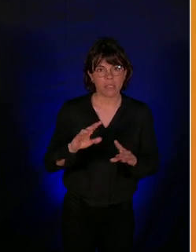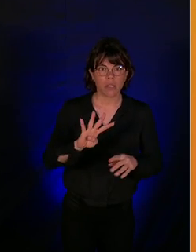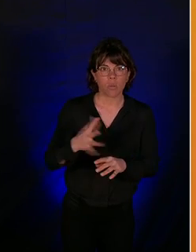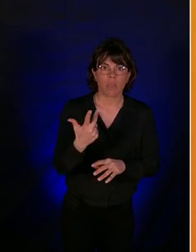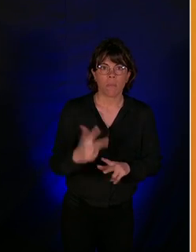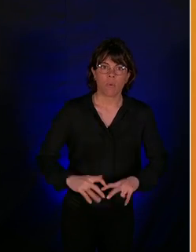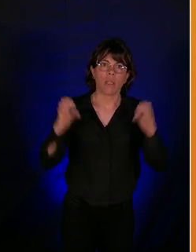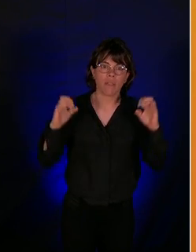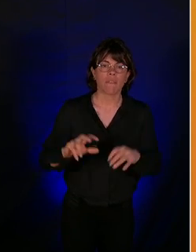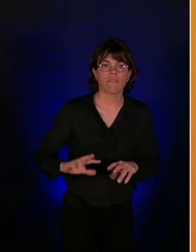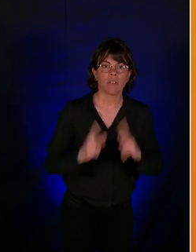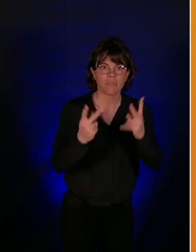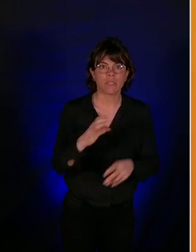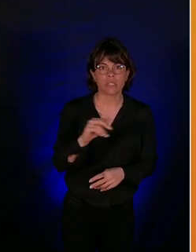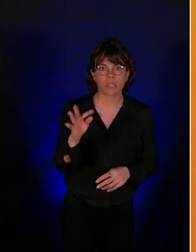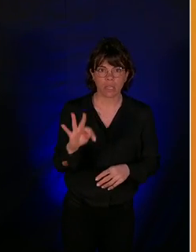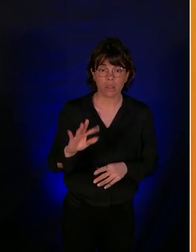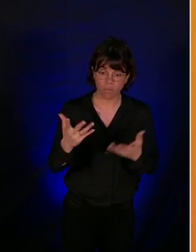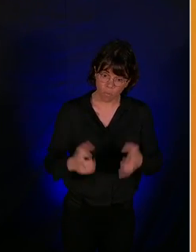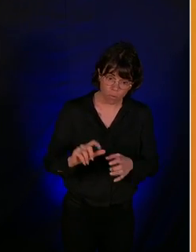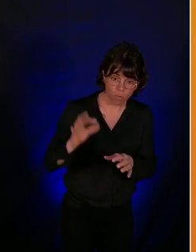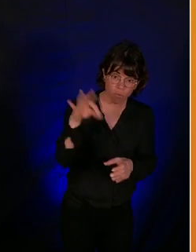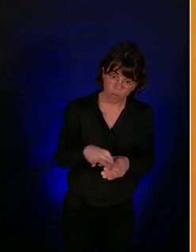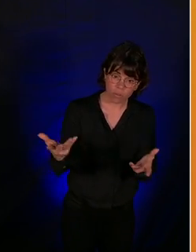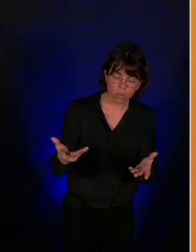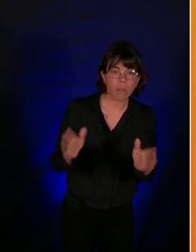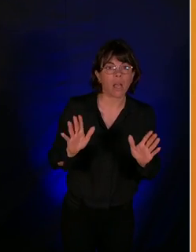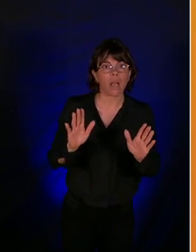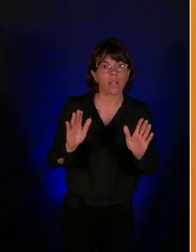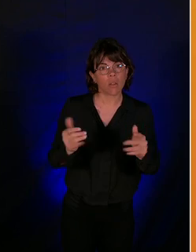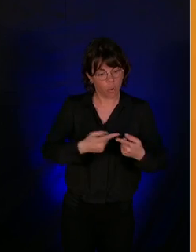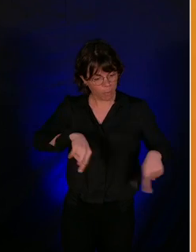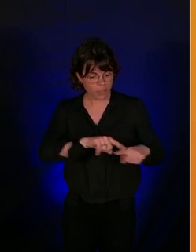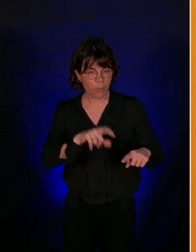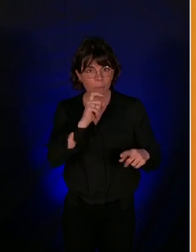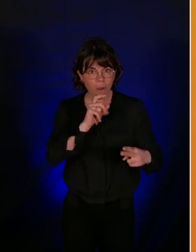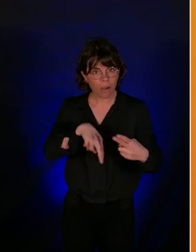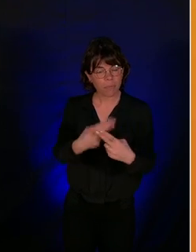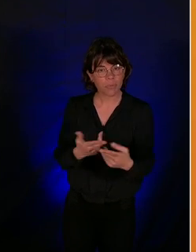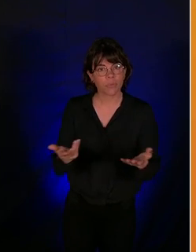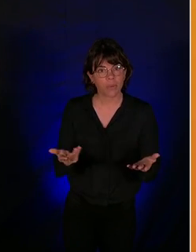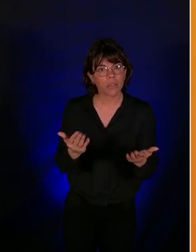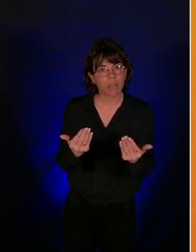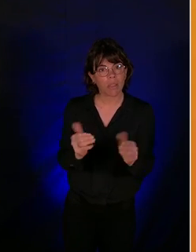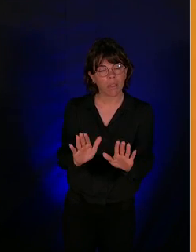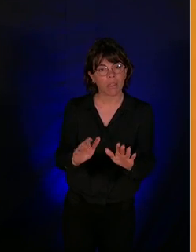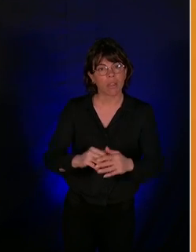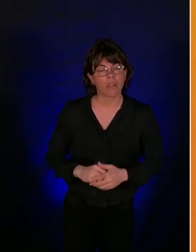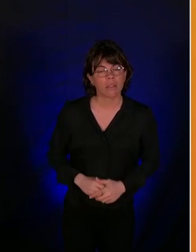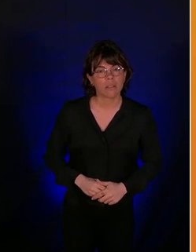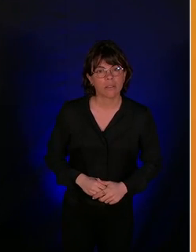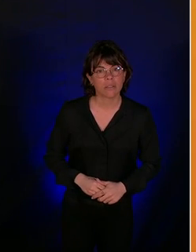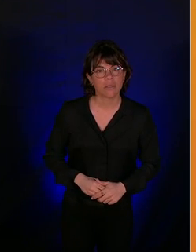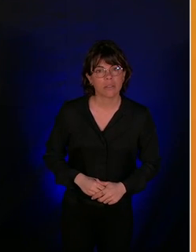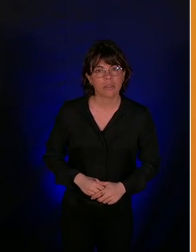vote merci bah il faut peut-être laisser répondre la commission peut-être que la